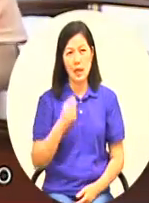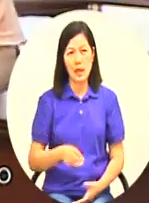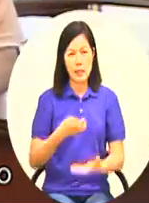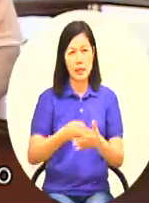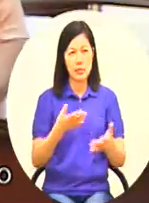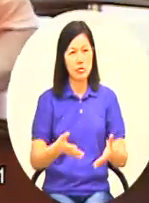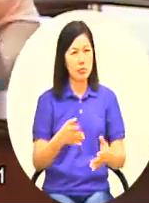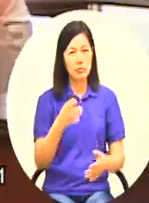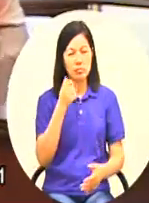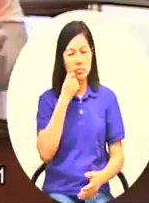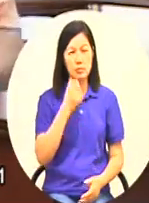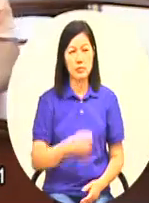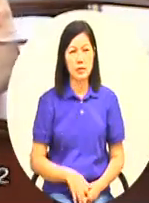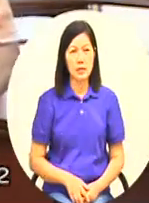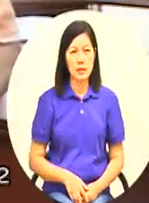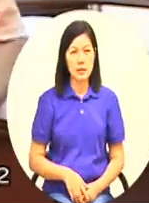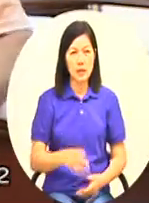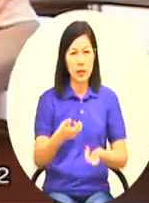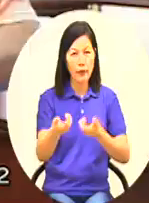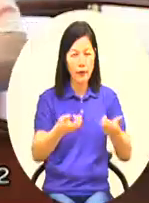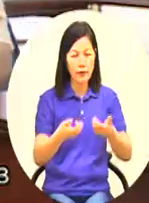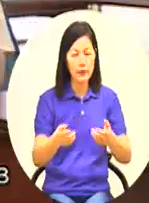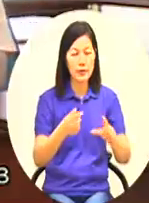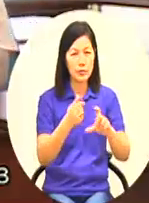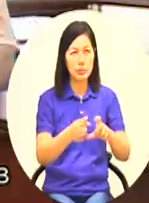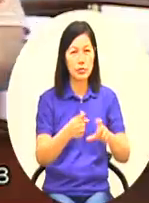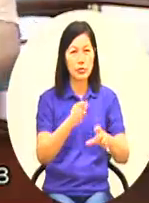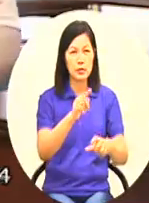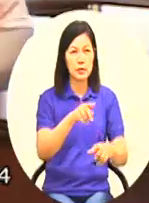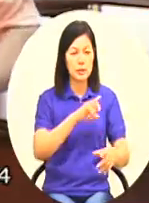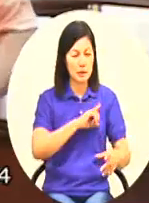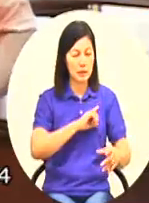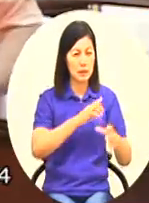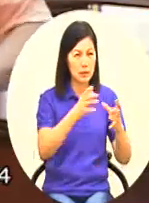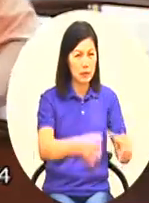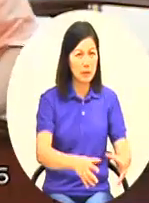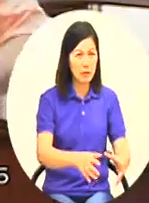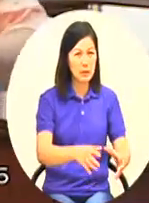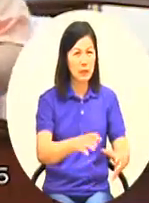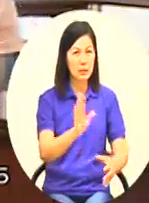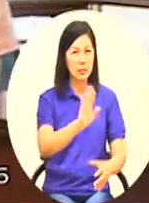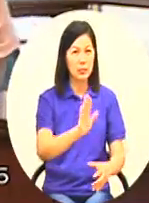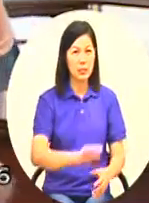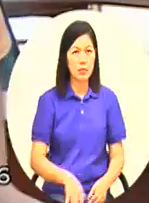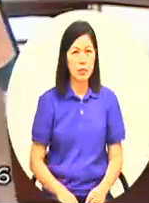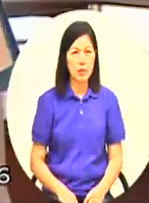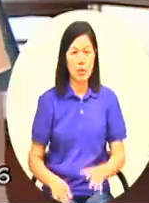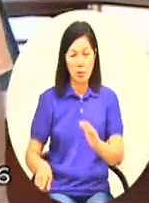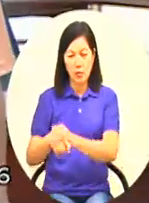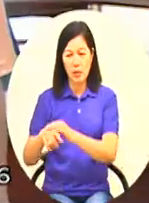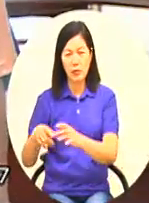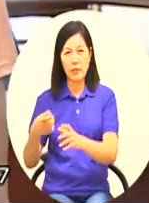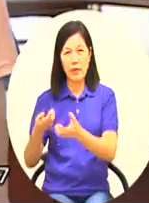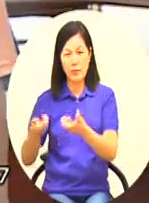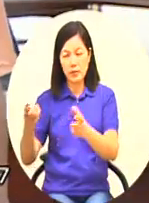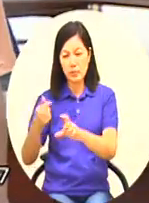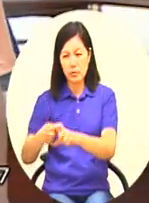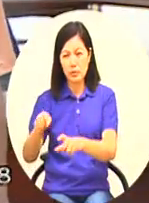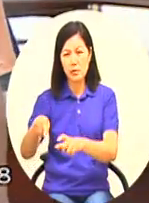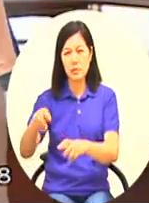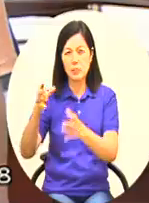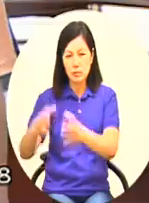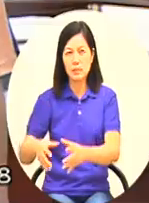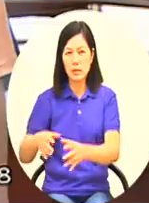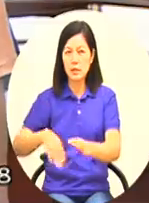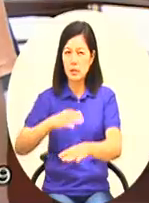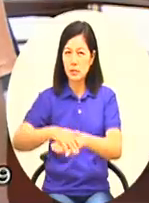多。但是符合分区的，你又不让他成立；违反分区的，你又让他可以做。我感觉这嘛是咱这边的自治条例里